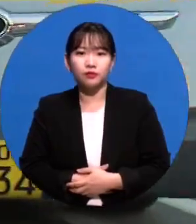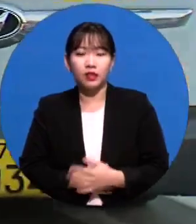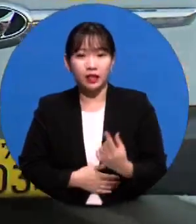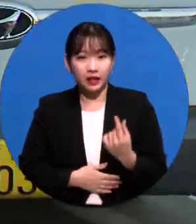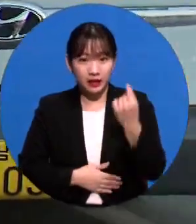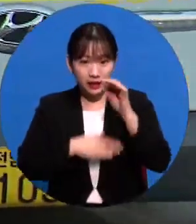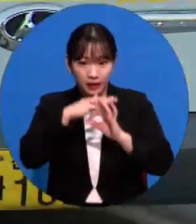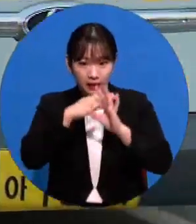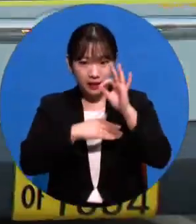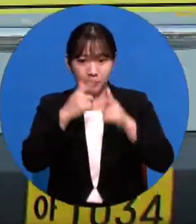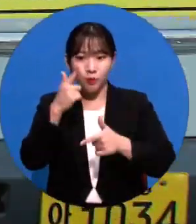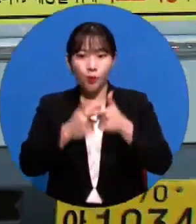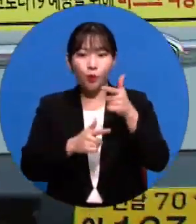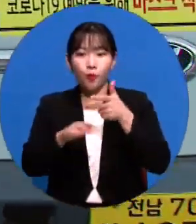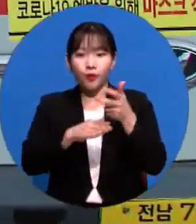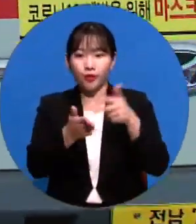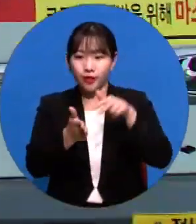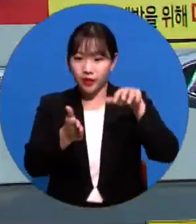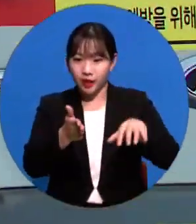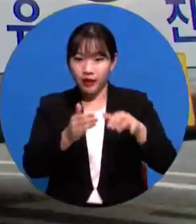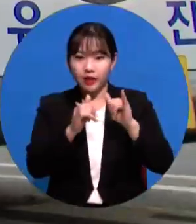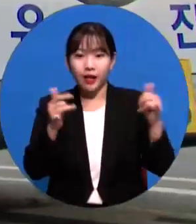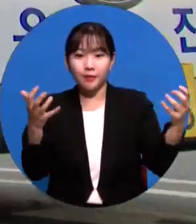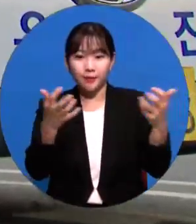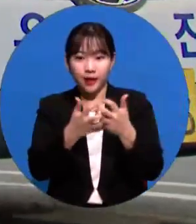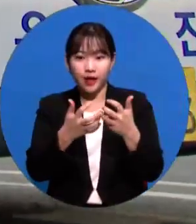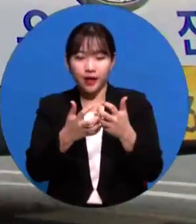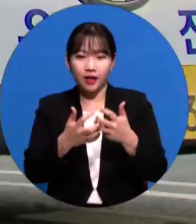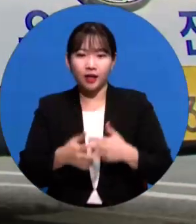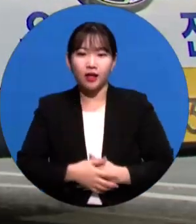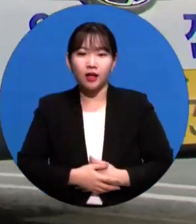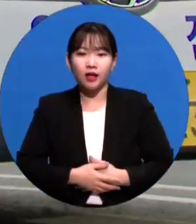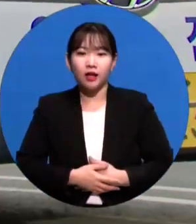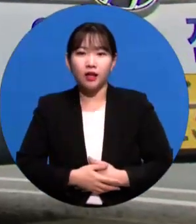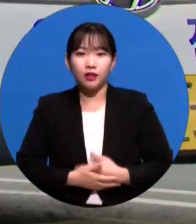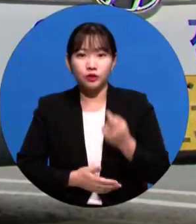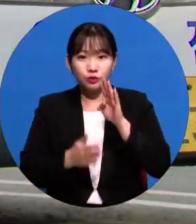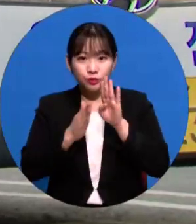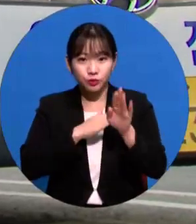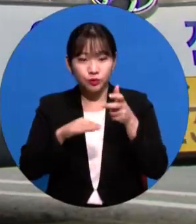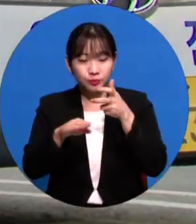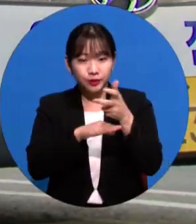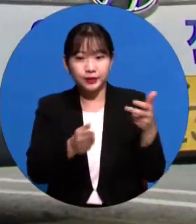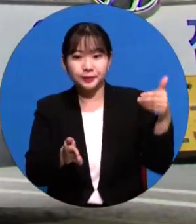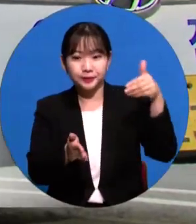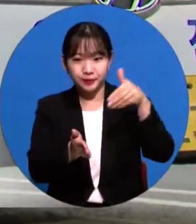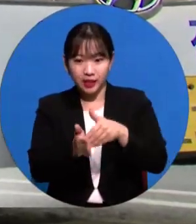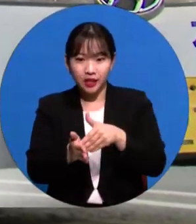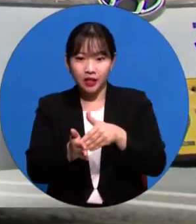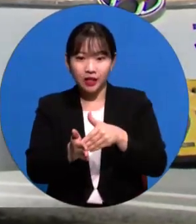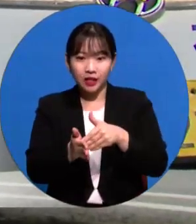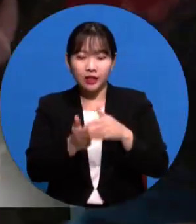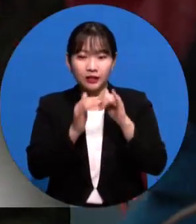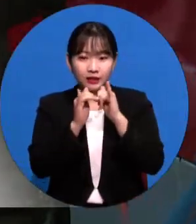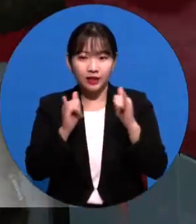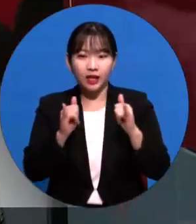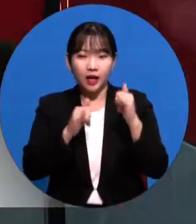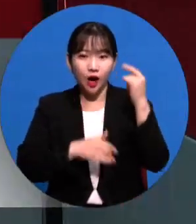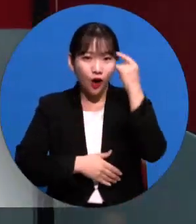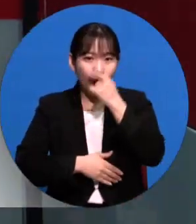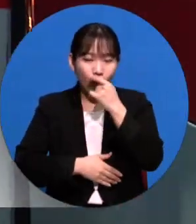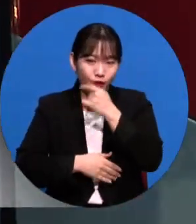이른 아침 목포 버스 정류장에 승객들이 북적입니다. 잠시 뒤 목포 시내버스가 정류장에 도착하자 시민들의